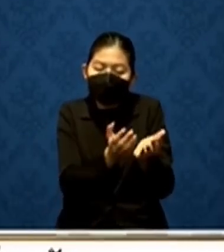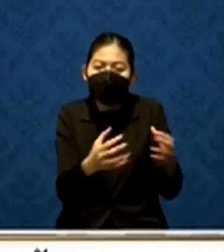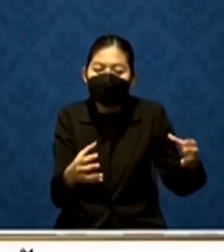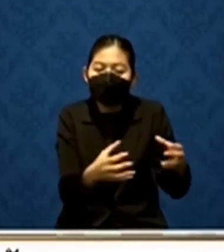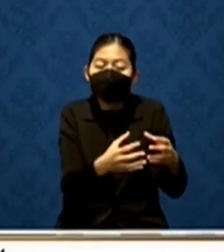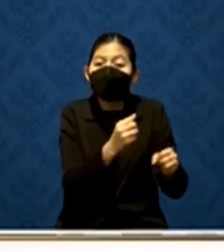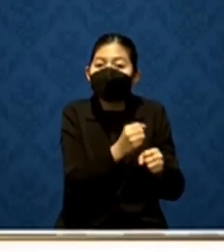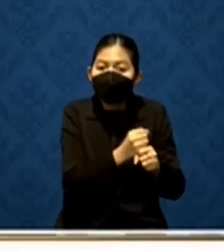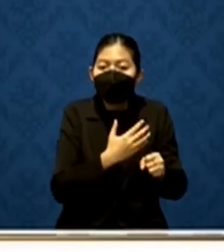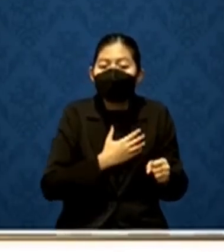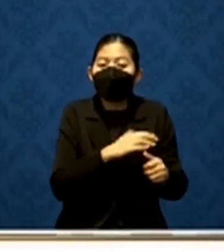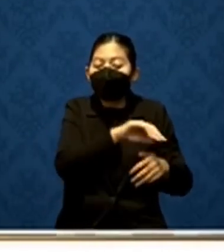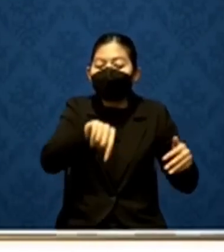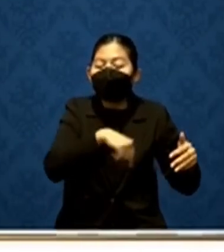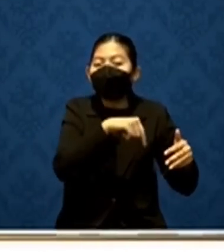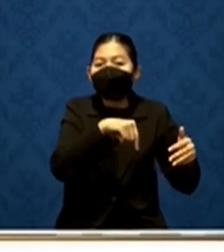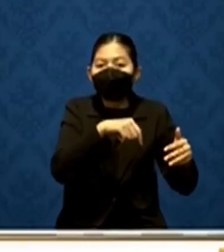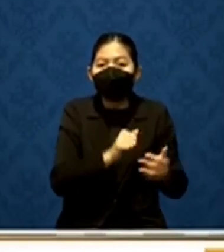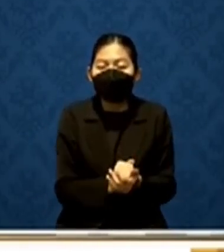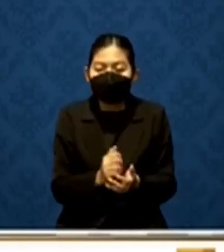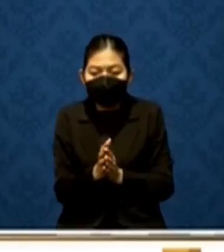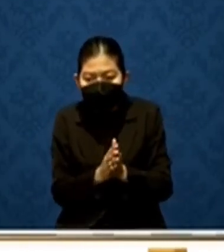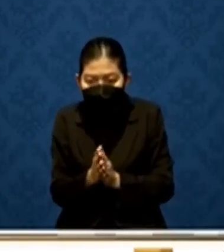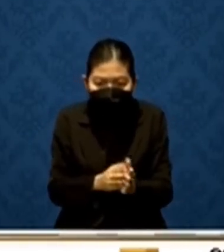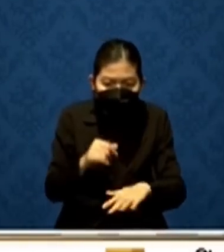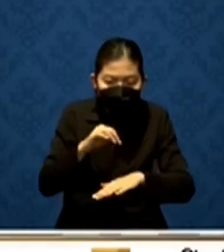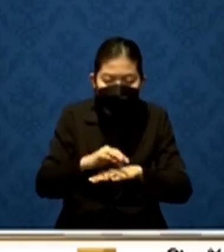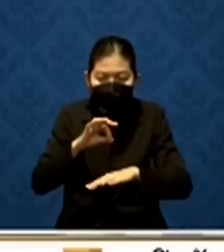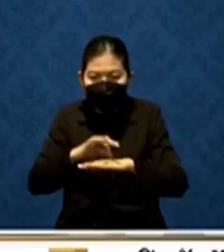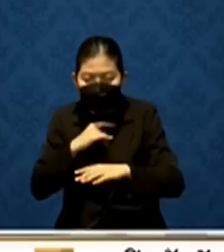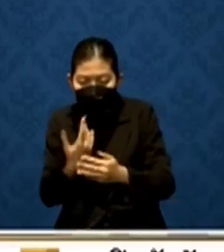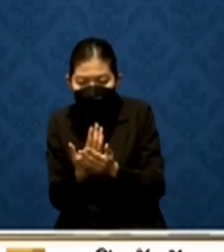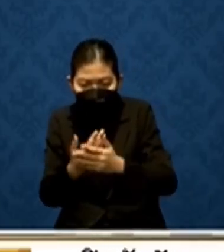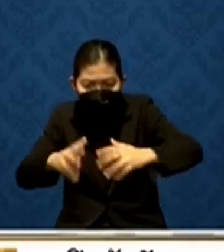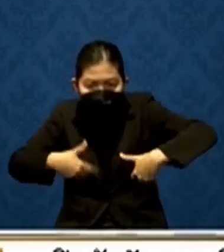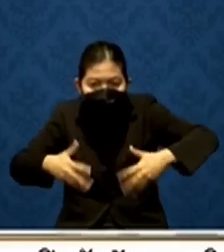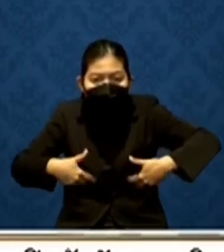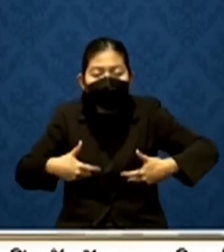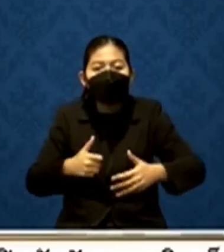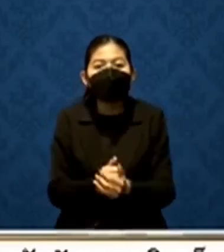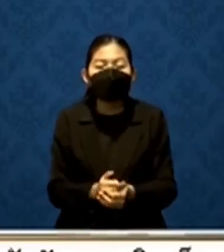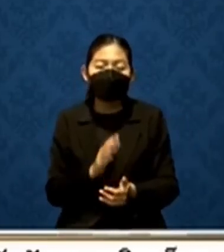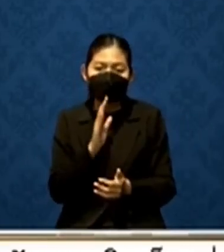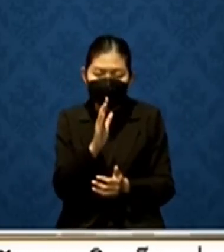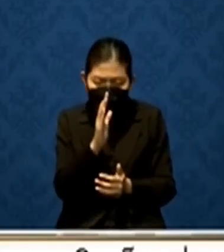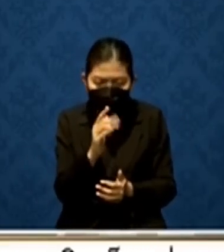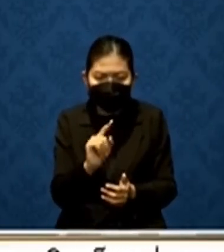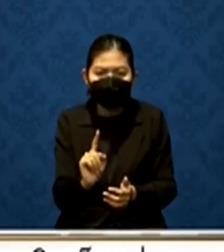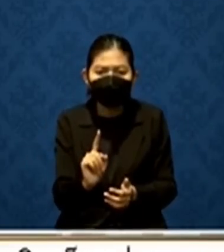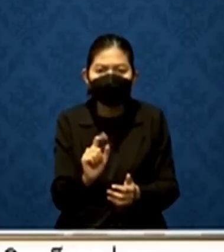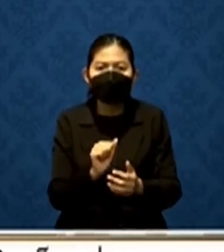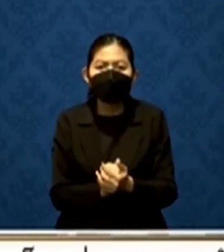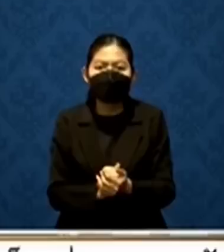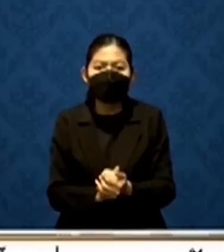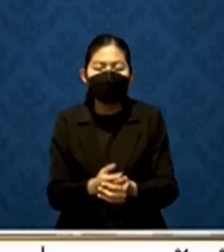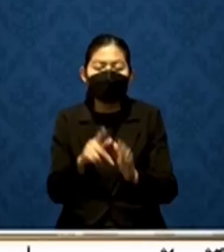บริวารแสวงหาประโยชน์จากตำแหน่งหน้าที่ของตนจงใจปฏิบัติหน้าที่หรือใช้อำนาจขัด